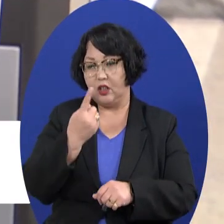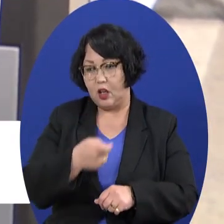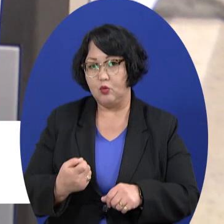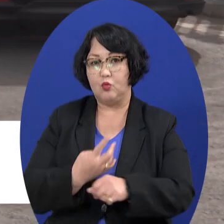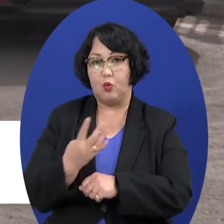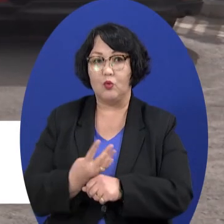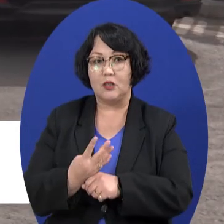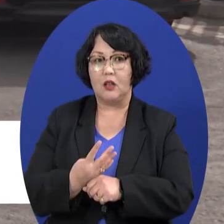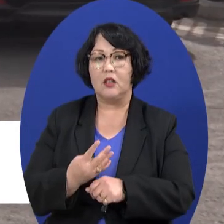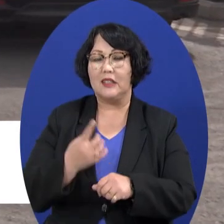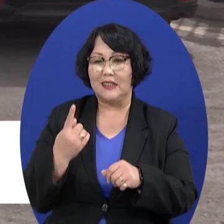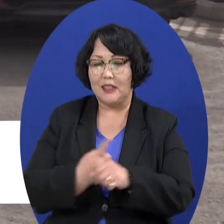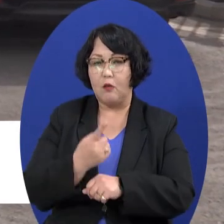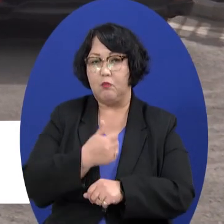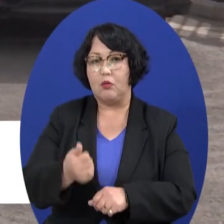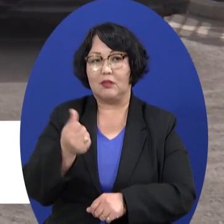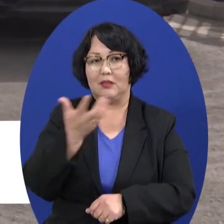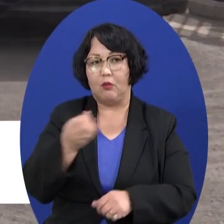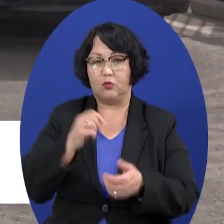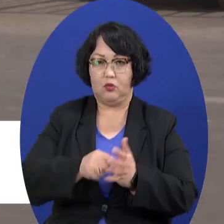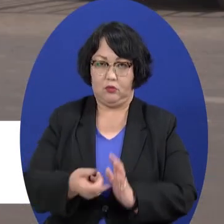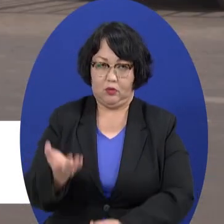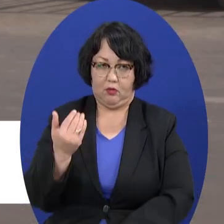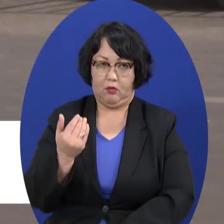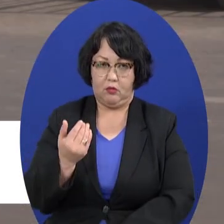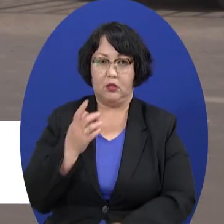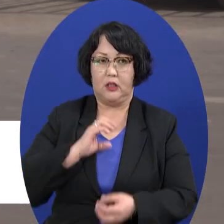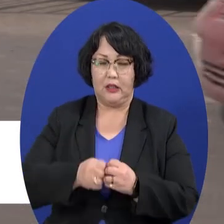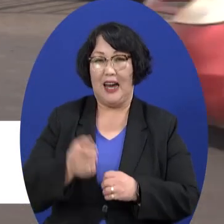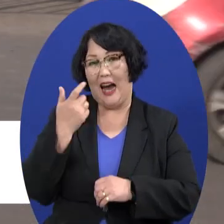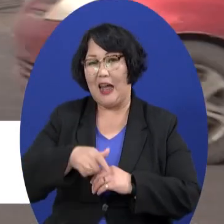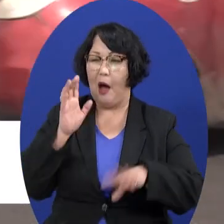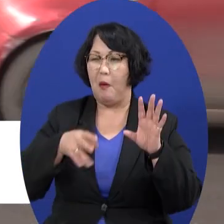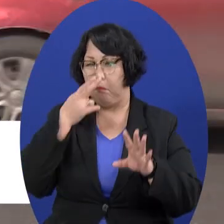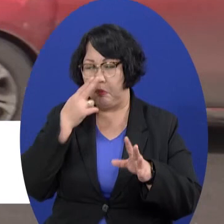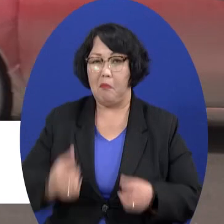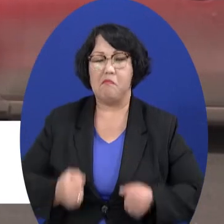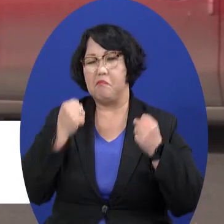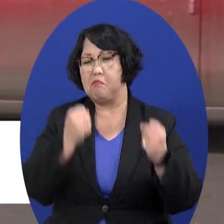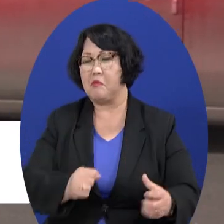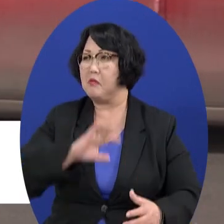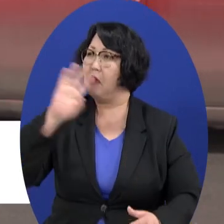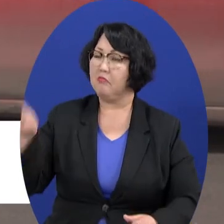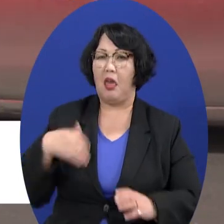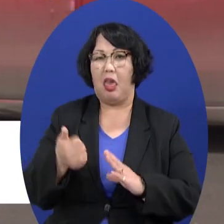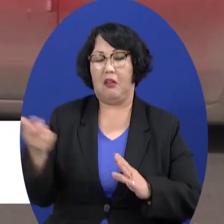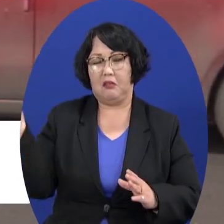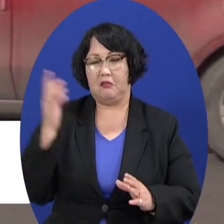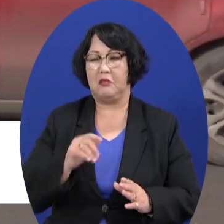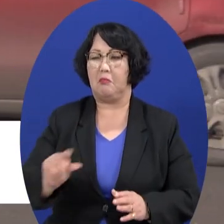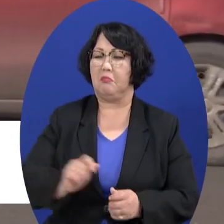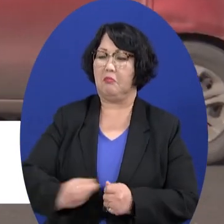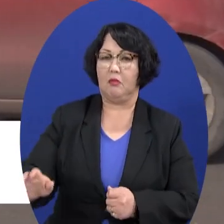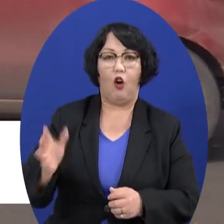500 төгрөг байхаар ийм систем шилжүүлээд явж байгаа. Ингэснээрээ бас нөгөө гадна талаас тавьж байгаа автомашиныг одоо тийм ээ